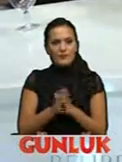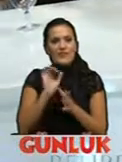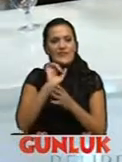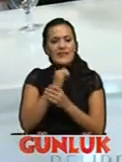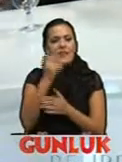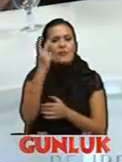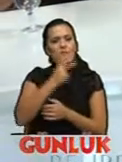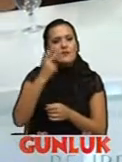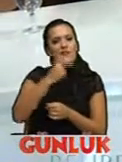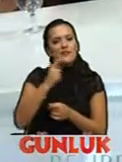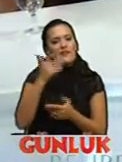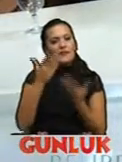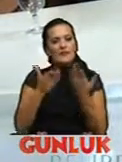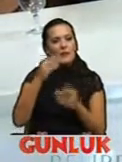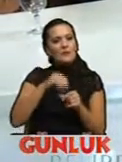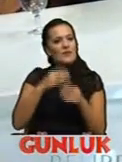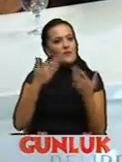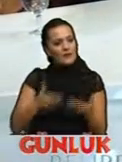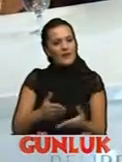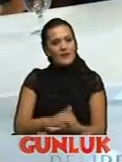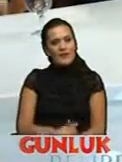Sanat musikisi kıvamında da kabul edilir.